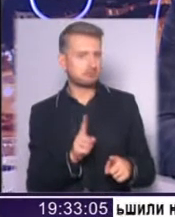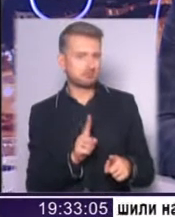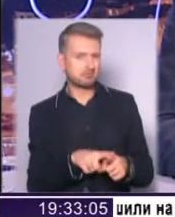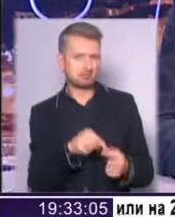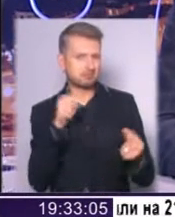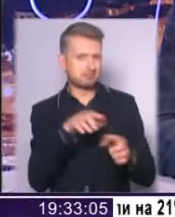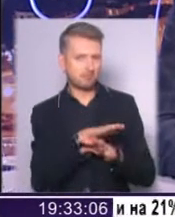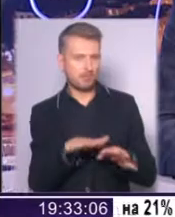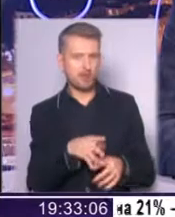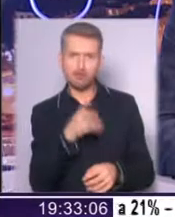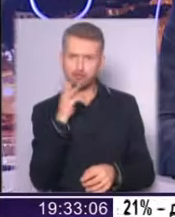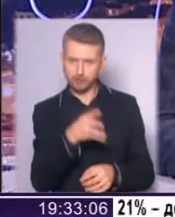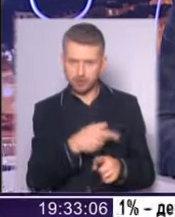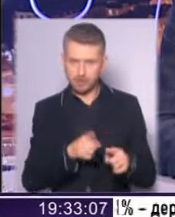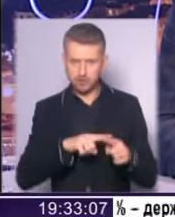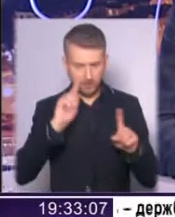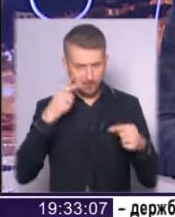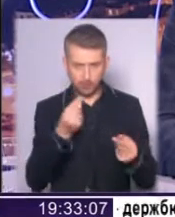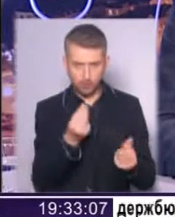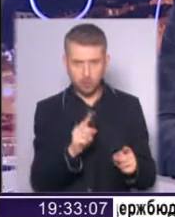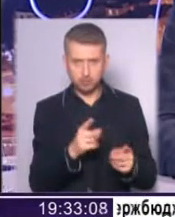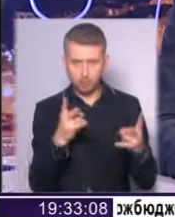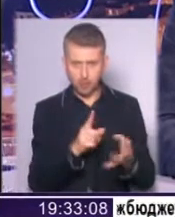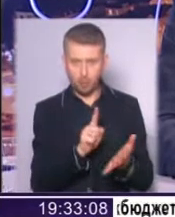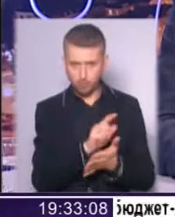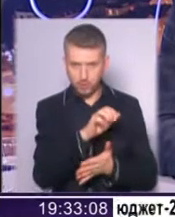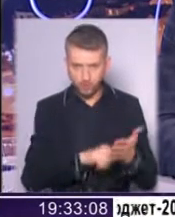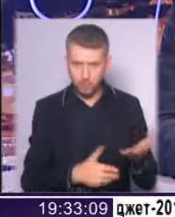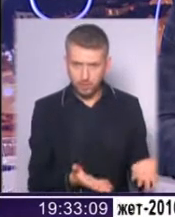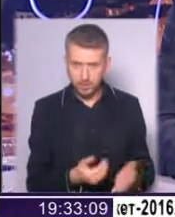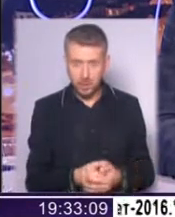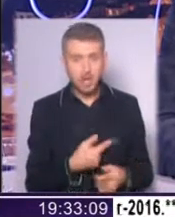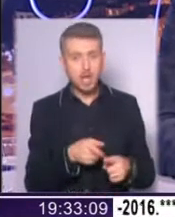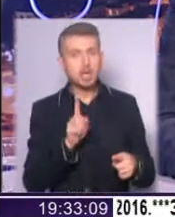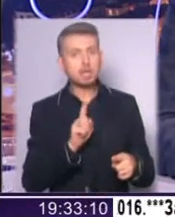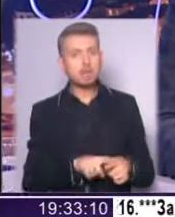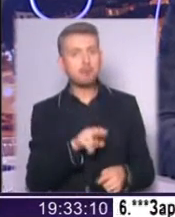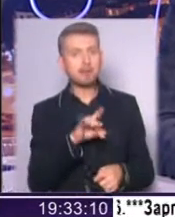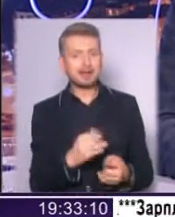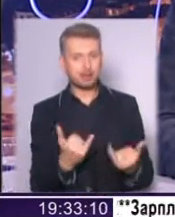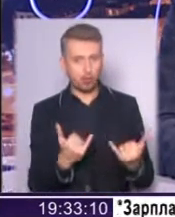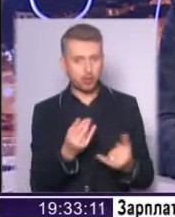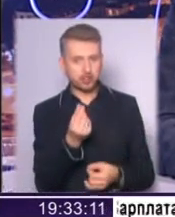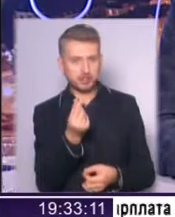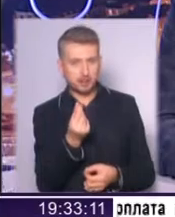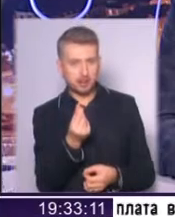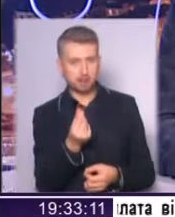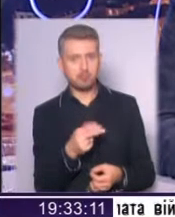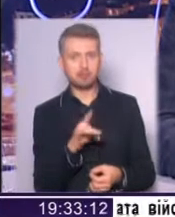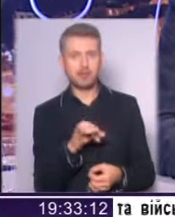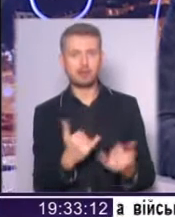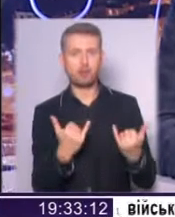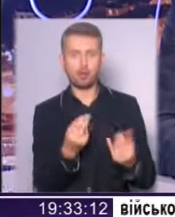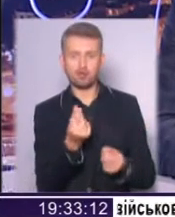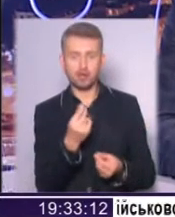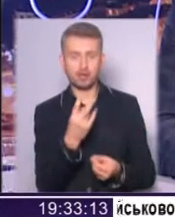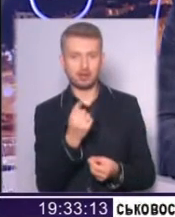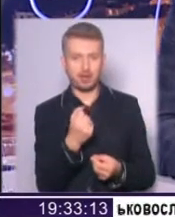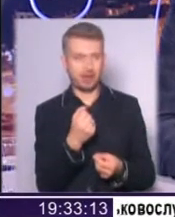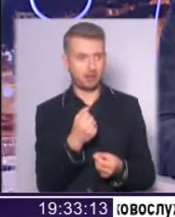це 400, так як вони прописали. І, ну, але ви врахуєте той факт, що ну, чи